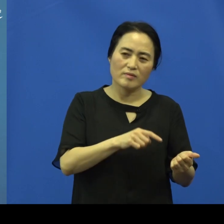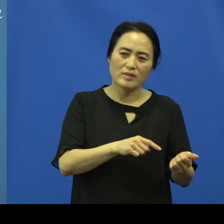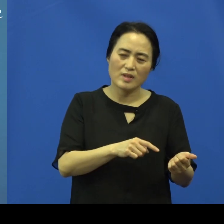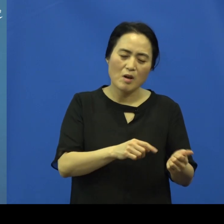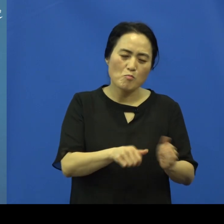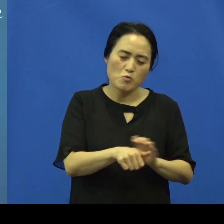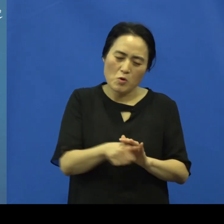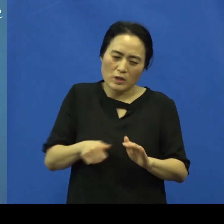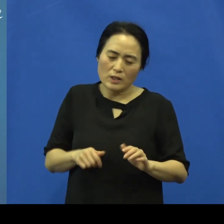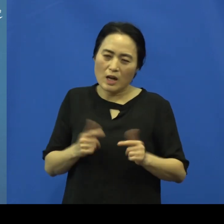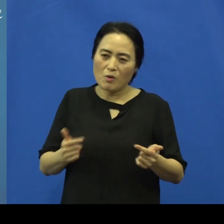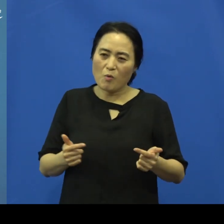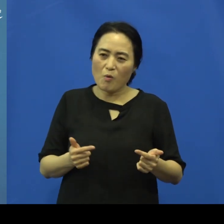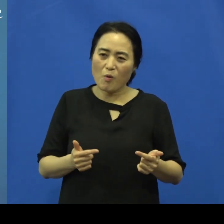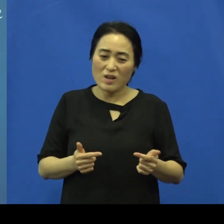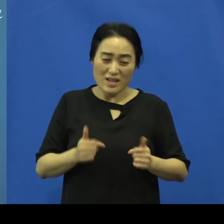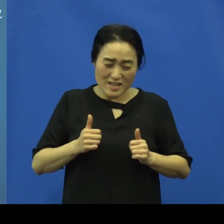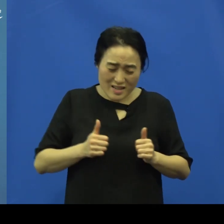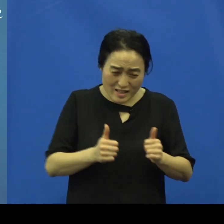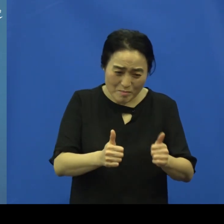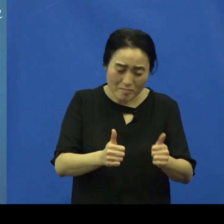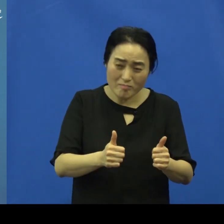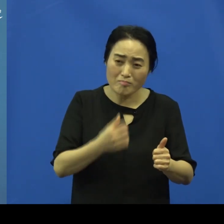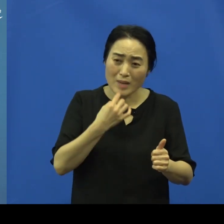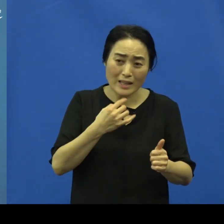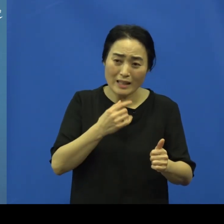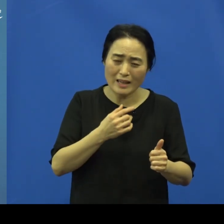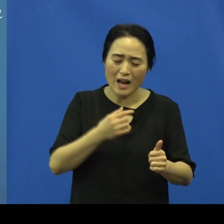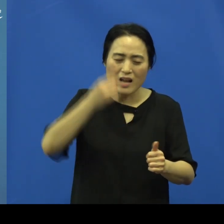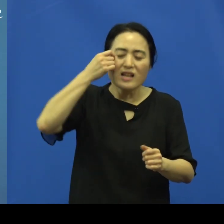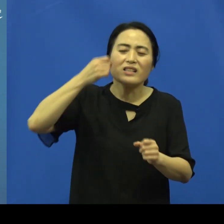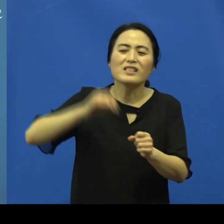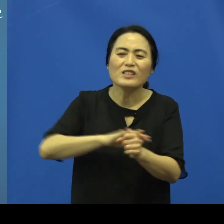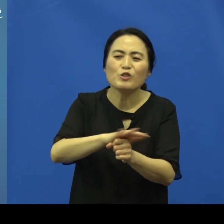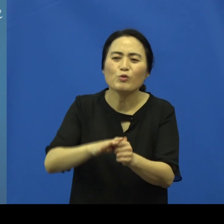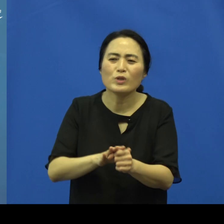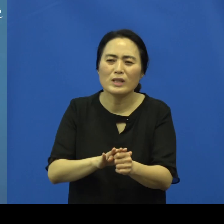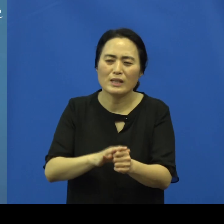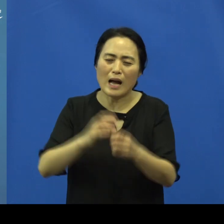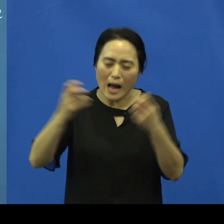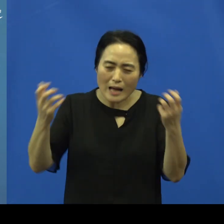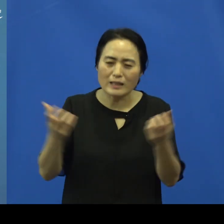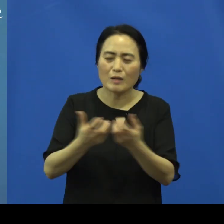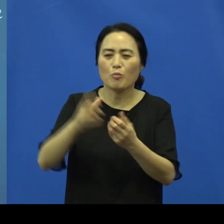보기 어려워요. 그건 긍휼입니다. 그 긍휼이 모든 것을 이끄는 힘이었단 말이에요.